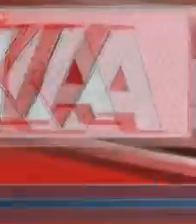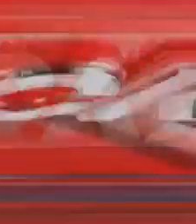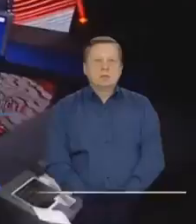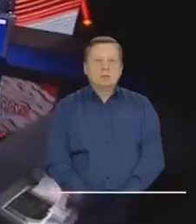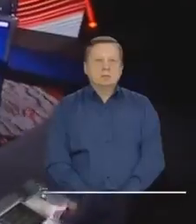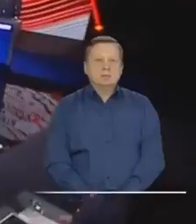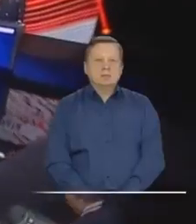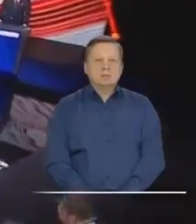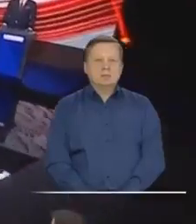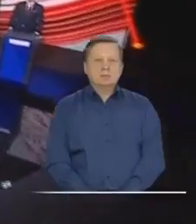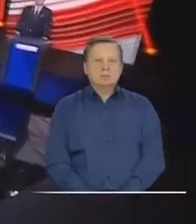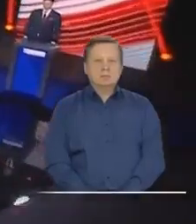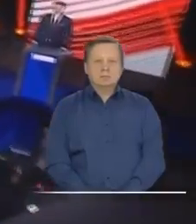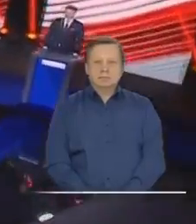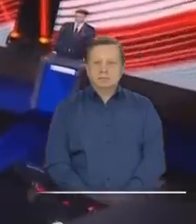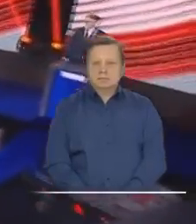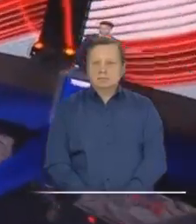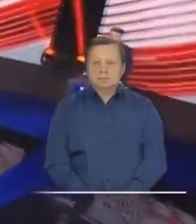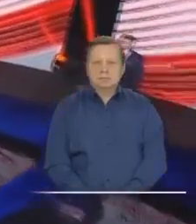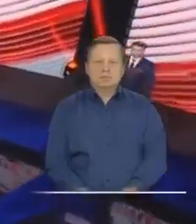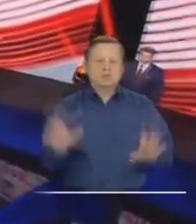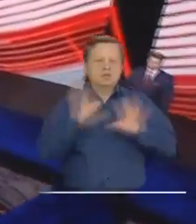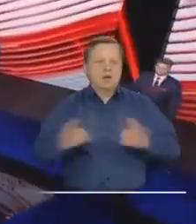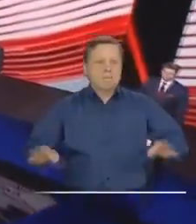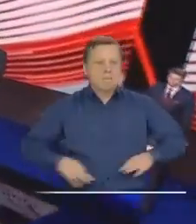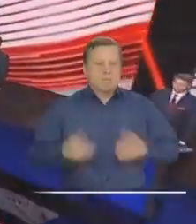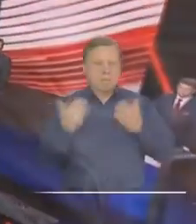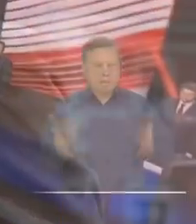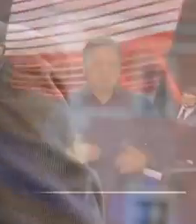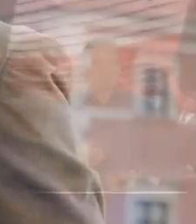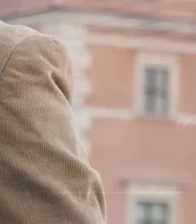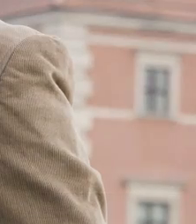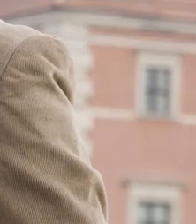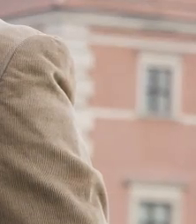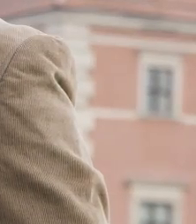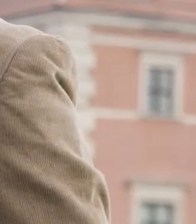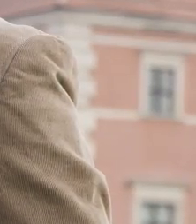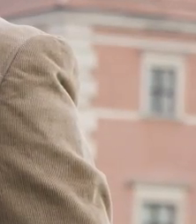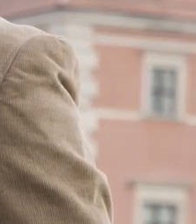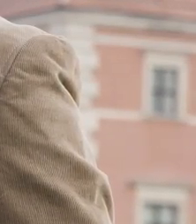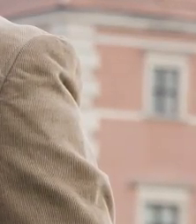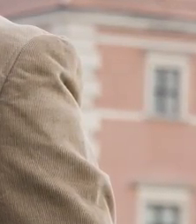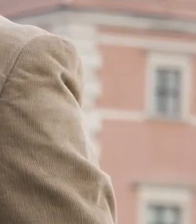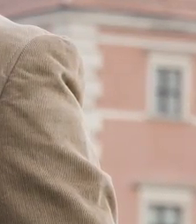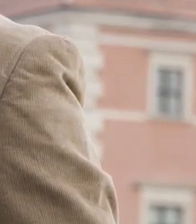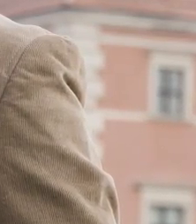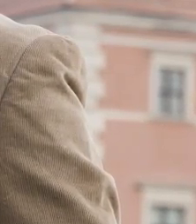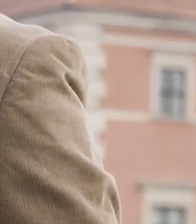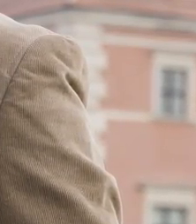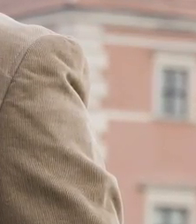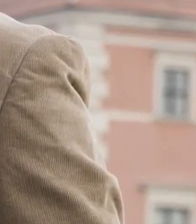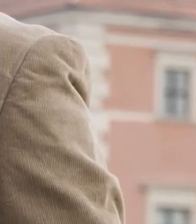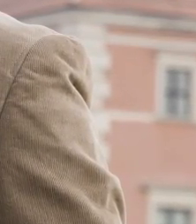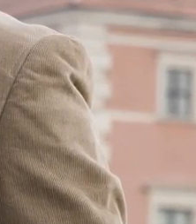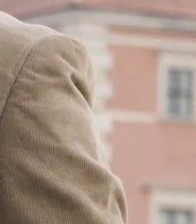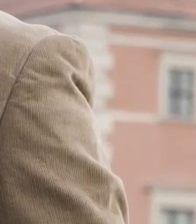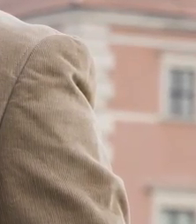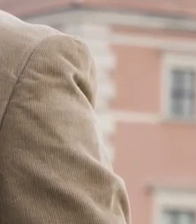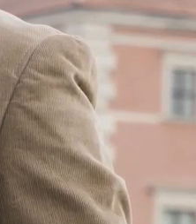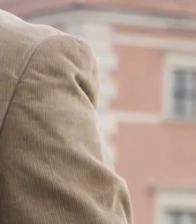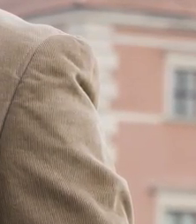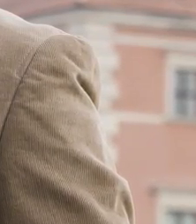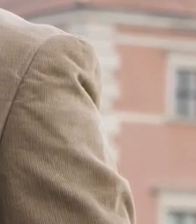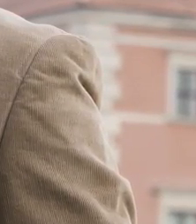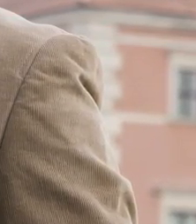konkretnego odpowiadanie na pytania to jeden z kandydatów pan paweł tanajno nie odpowiedział praktycznie na żadne pytania